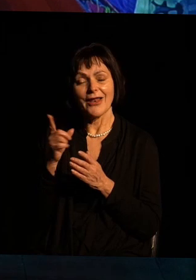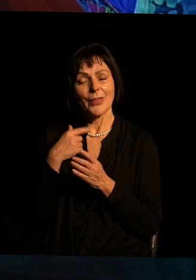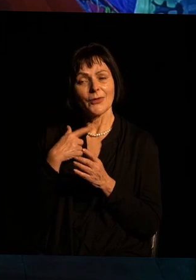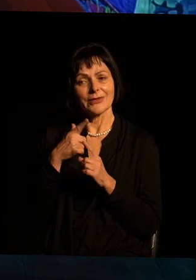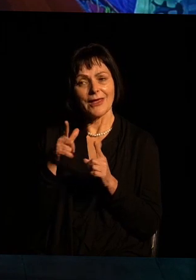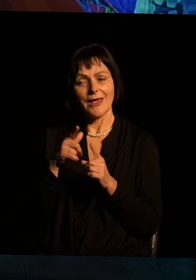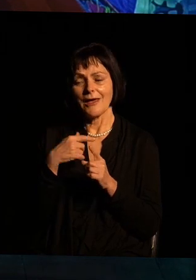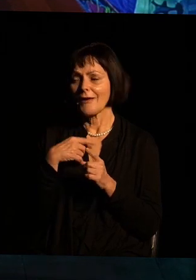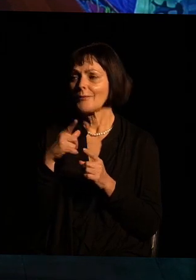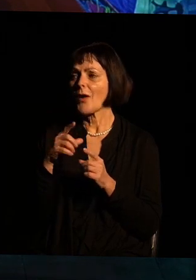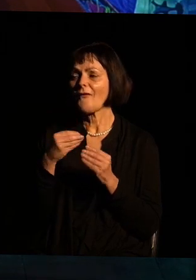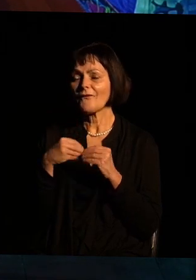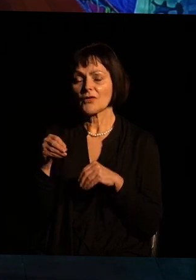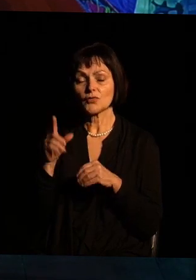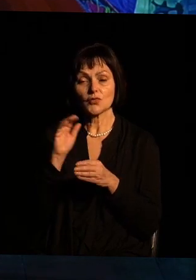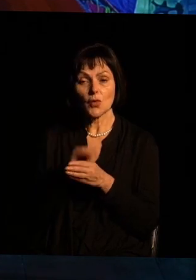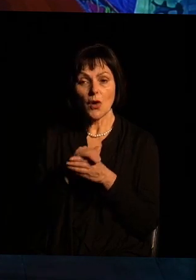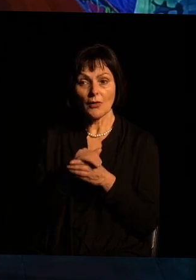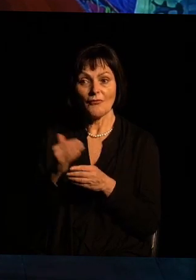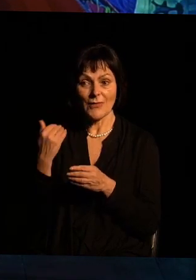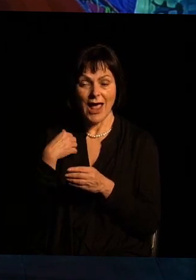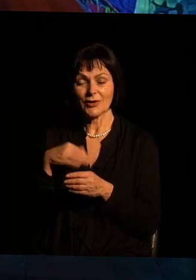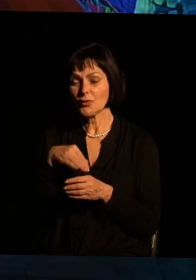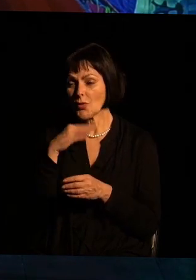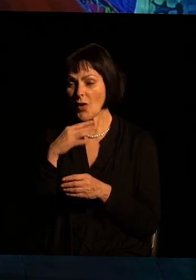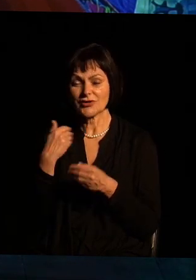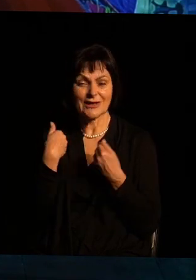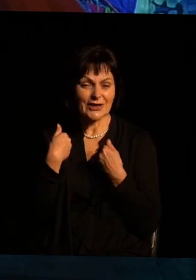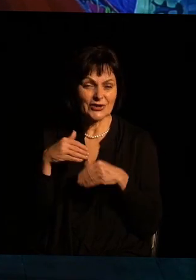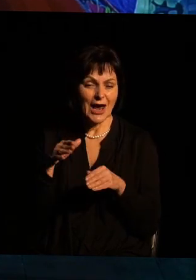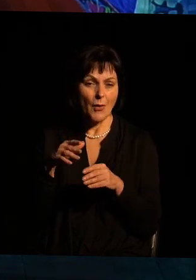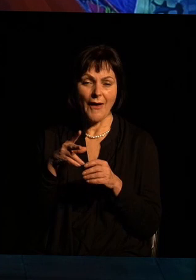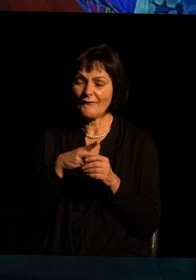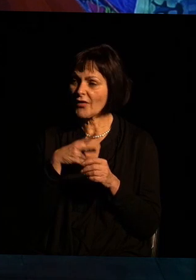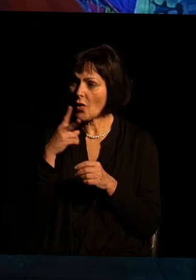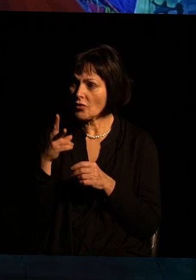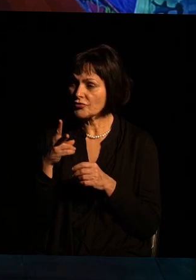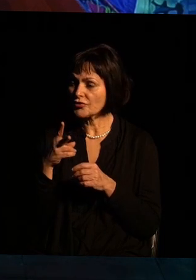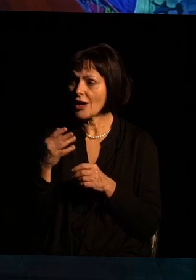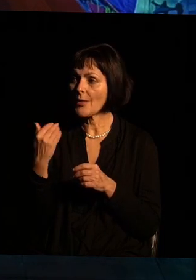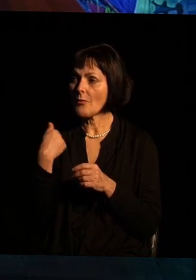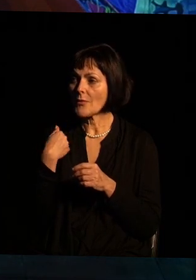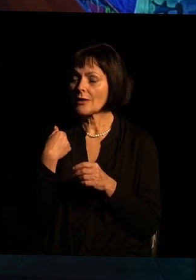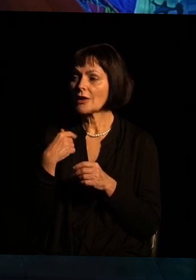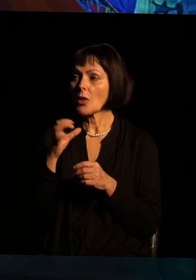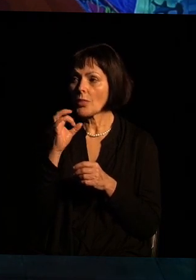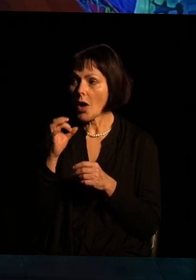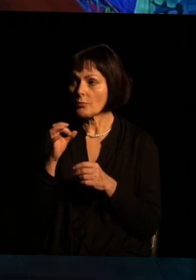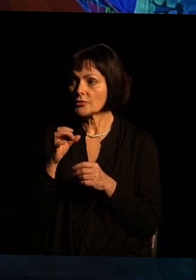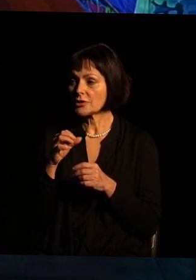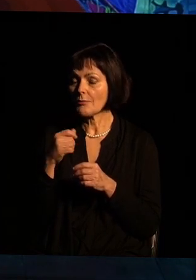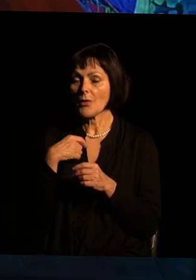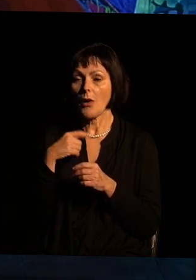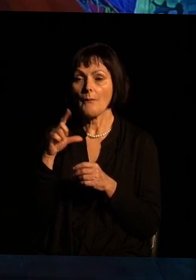bo większość kolegów, którzy tam byli, to już miała dosyć, w ogóle nie chciała z nami wychodzić, mimo że to byli dobrzy, no,